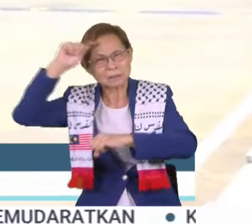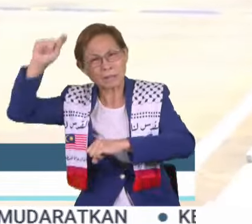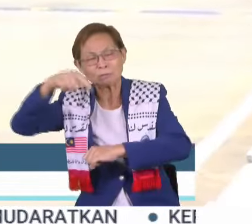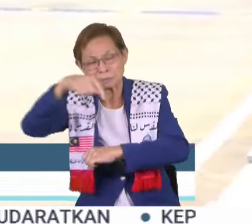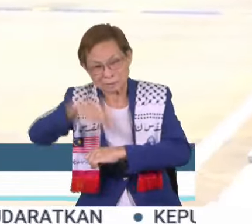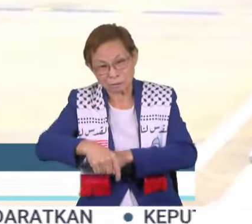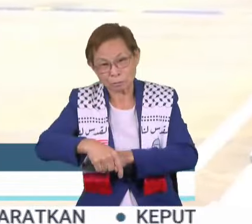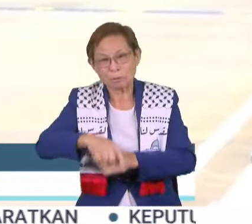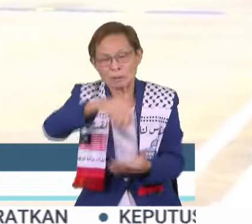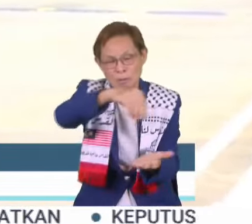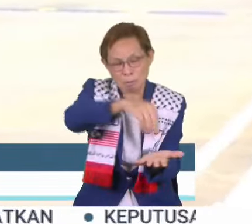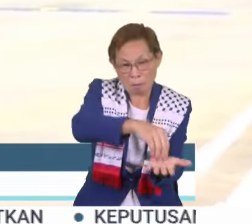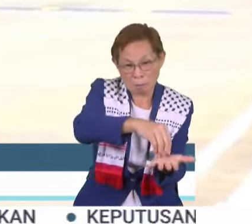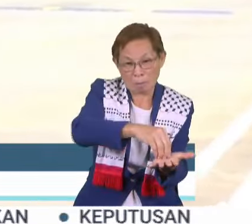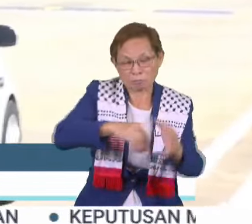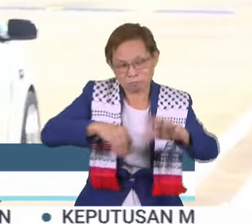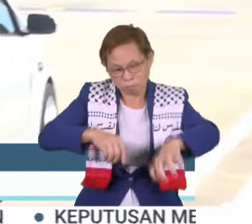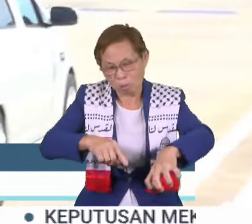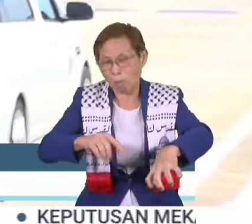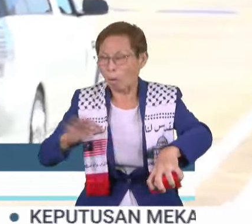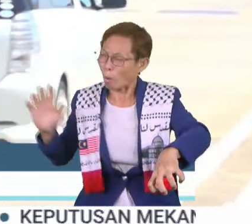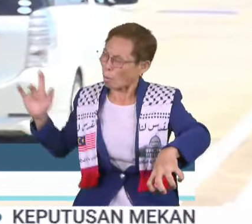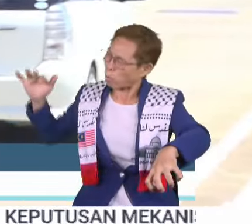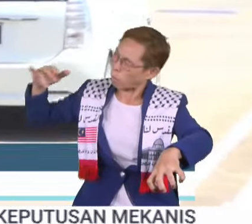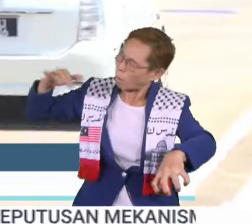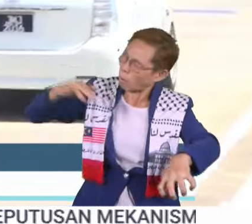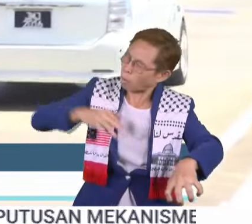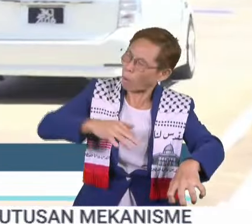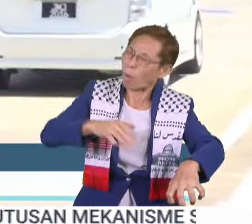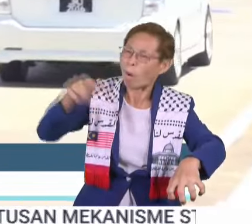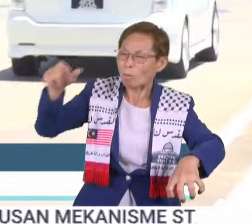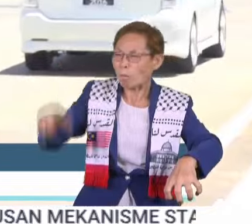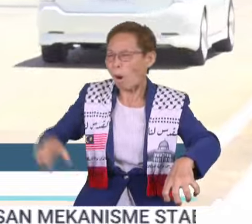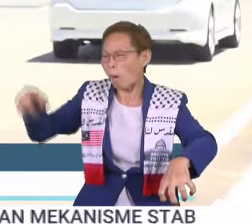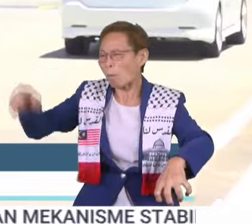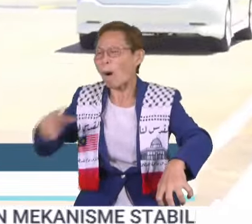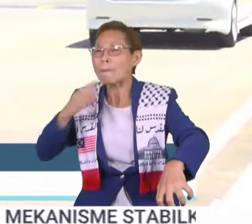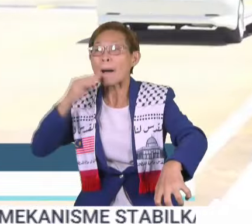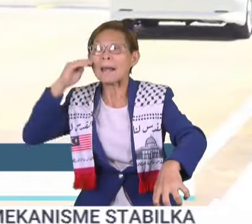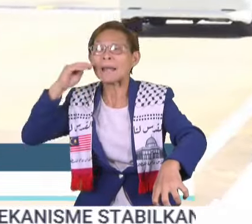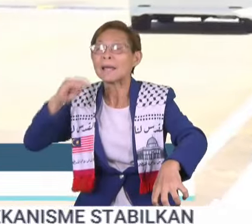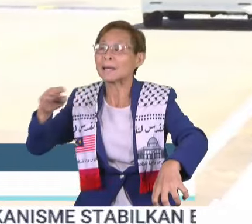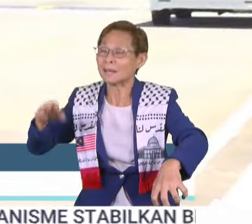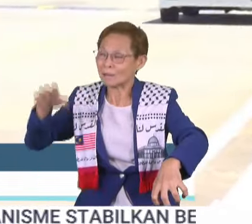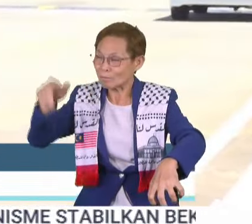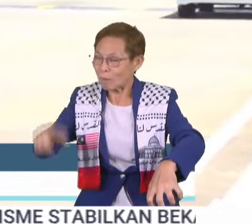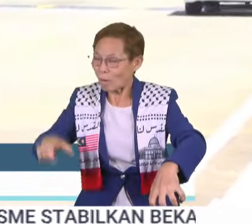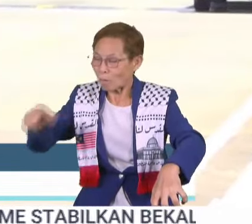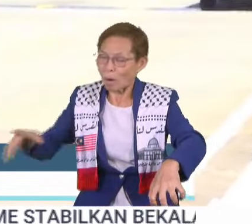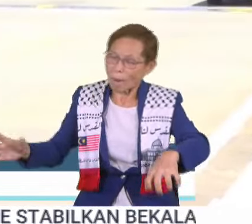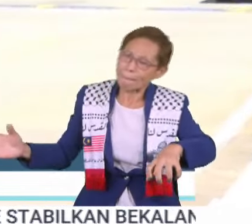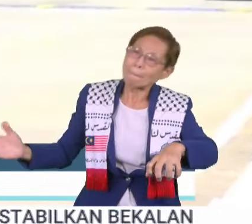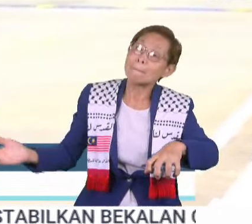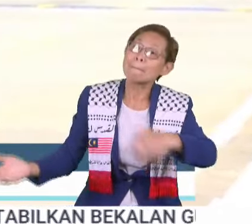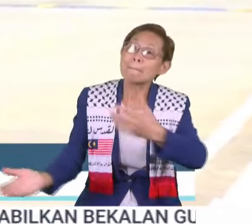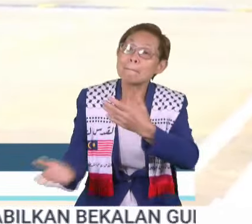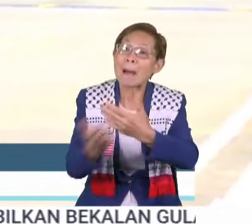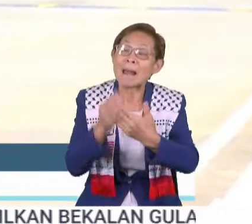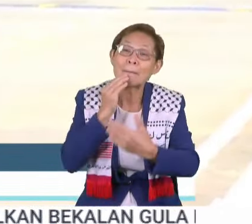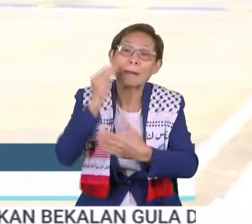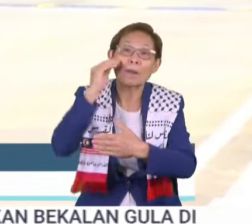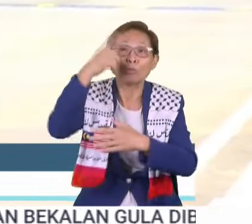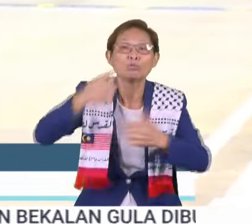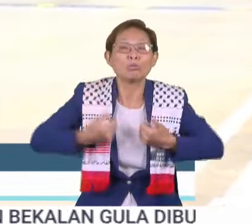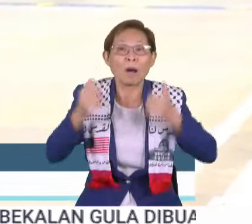menjadi salah satu destinasi tumpuan untuk anak perantau pulang ke kampung halaman berhari raya. Dan hari ini juga kita